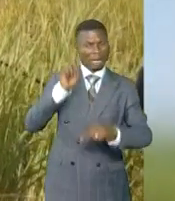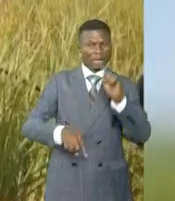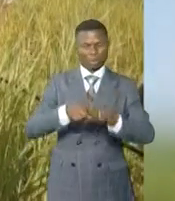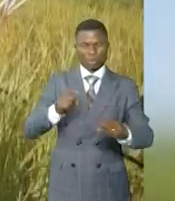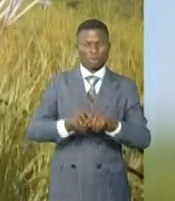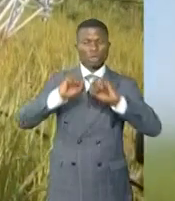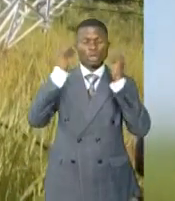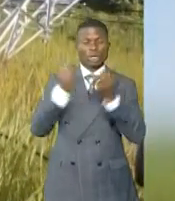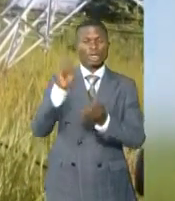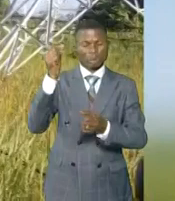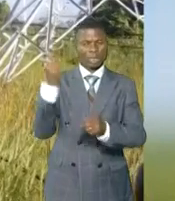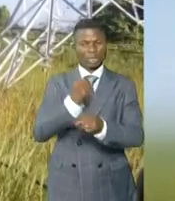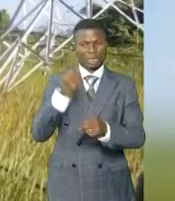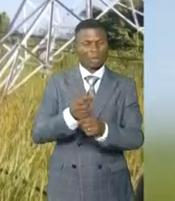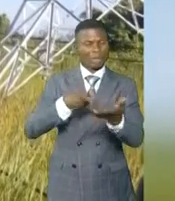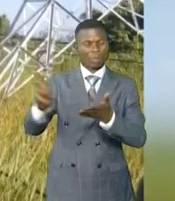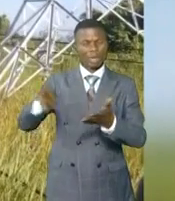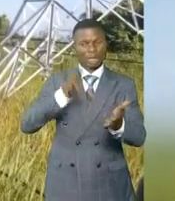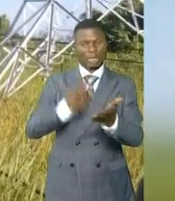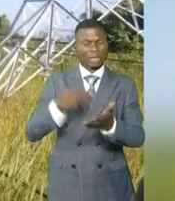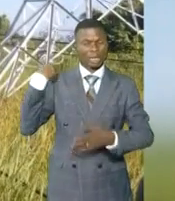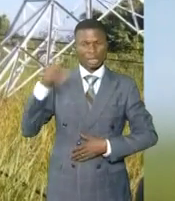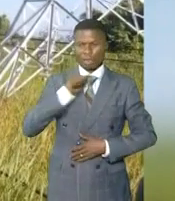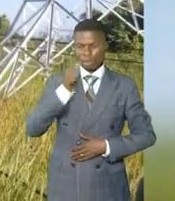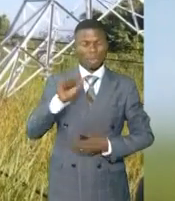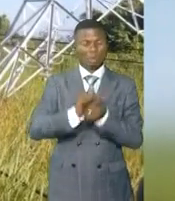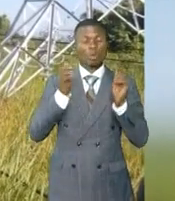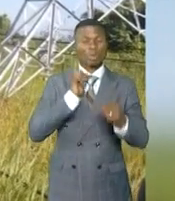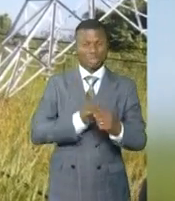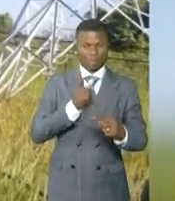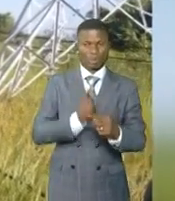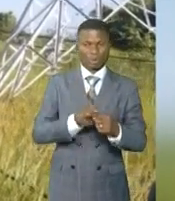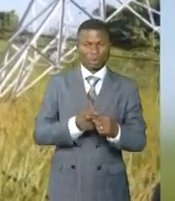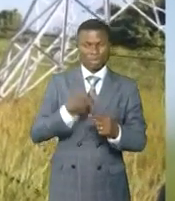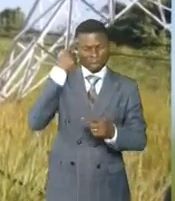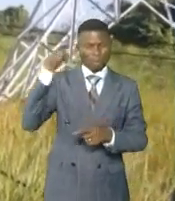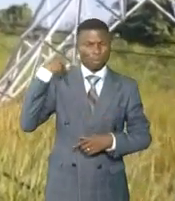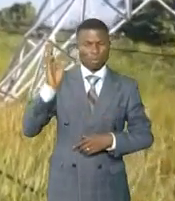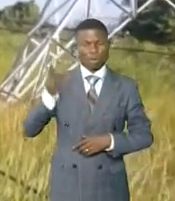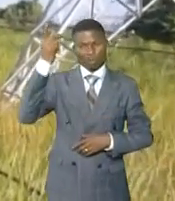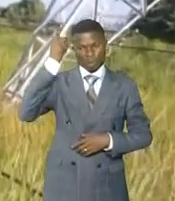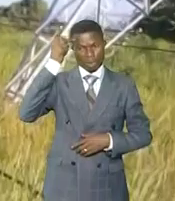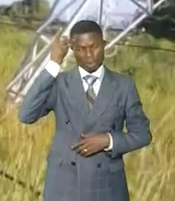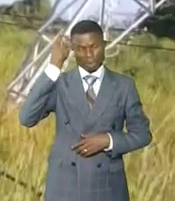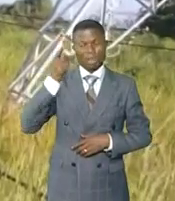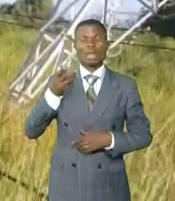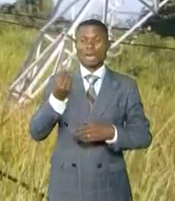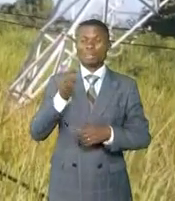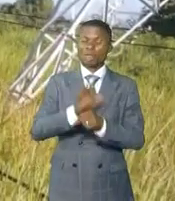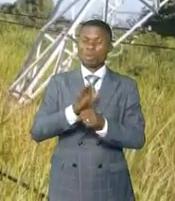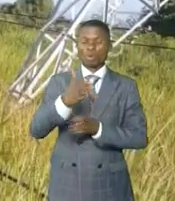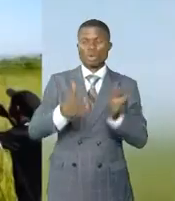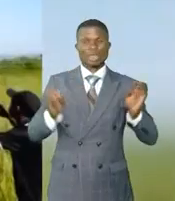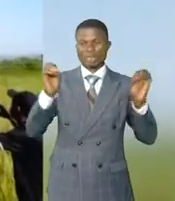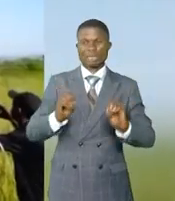mêmes sociétés de payer les taxes, une situation difficile pour le gouvernement central d'avoir le moyen de sa